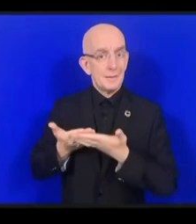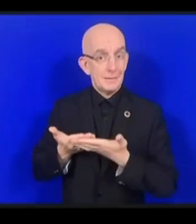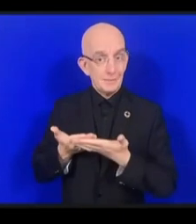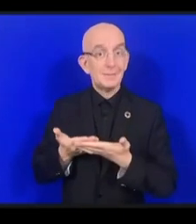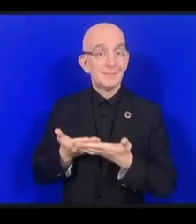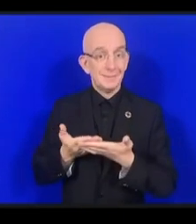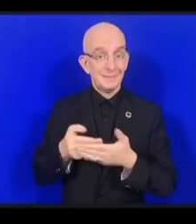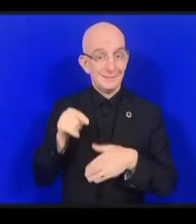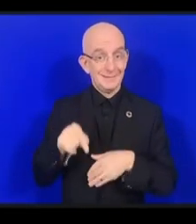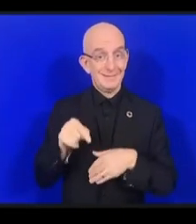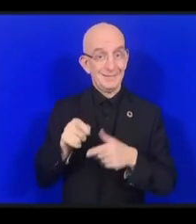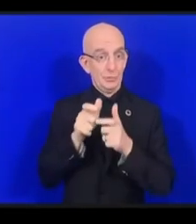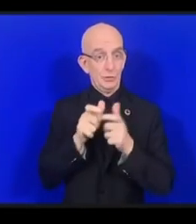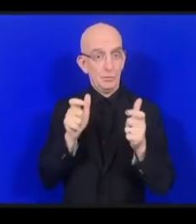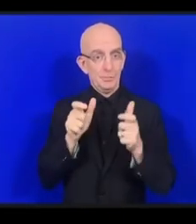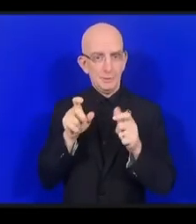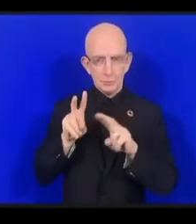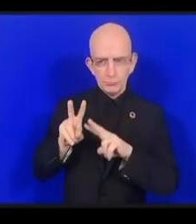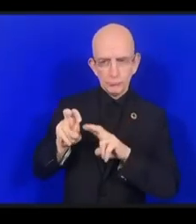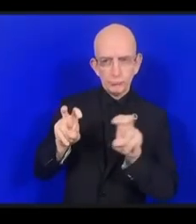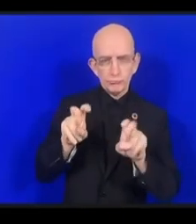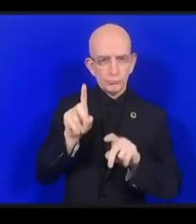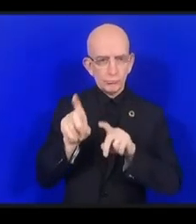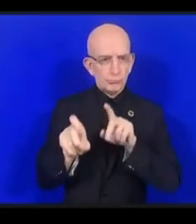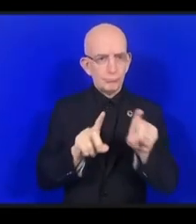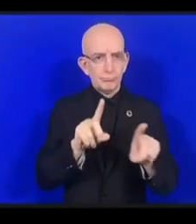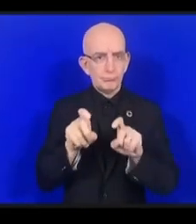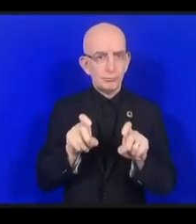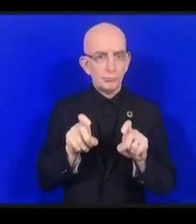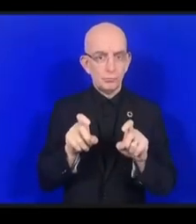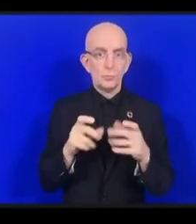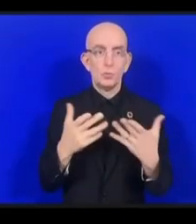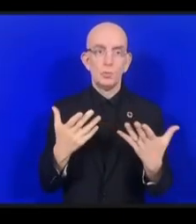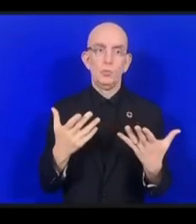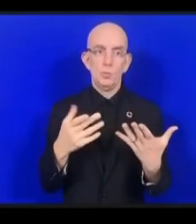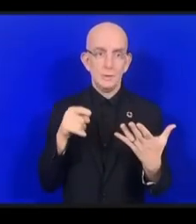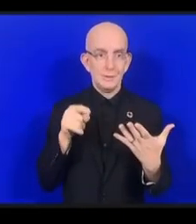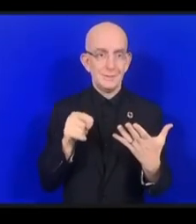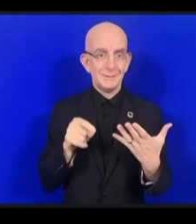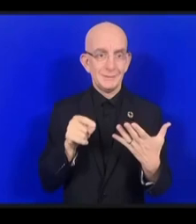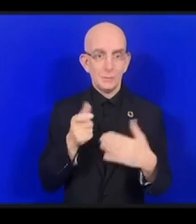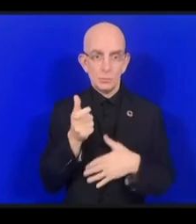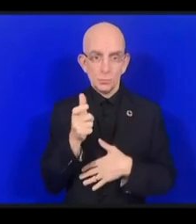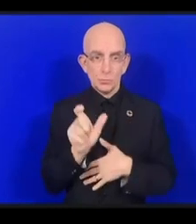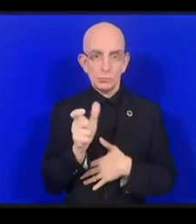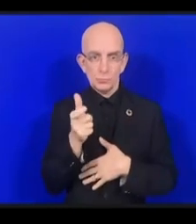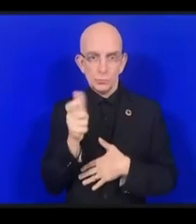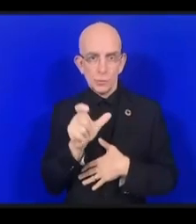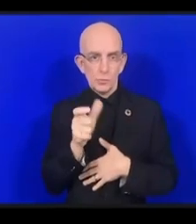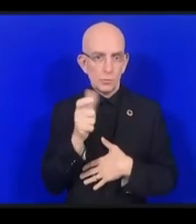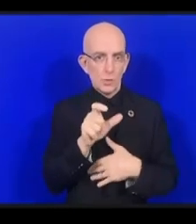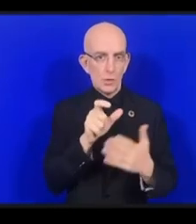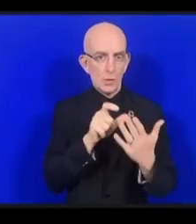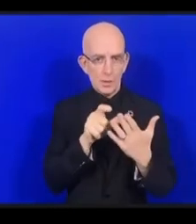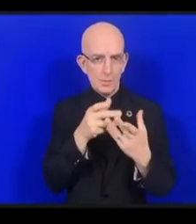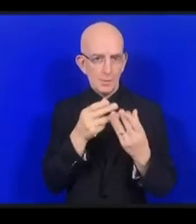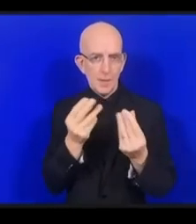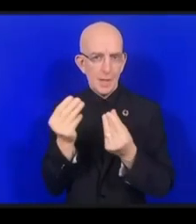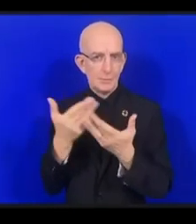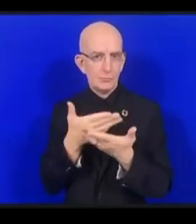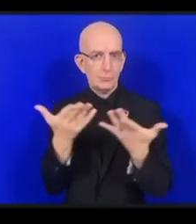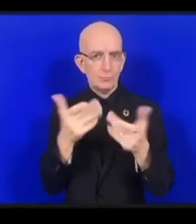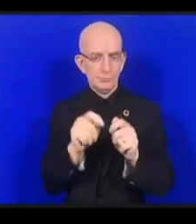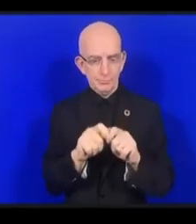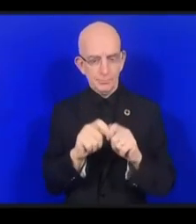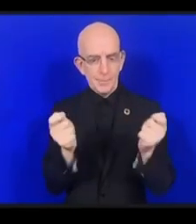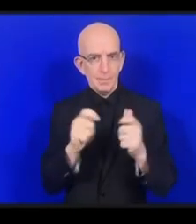に絆という言葉が使われましたのは前の年の2倍になったそうであります。私